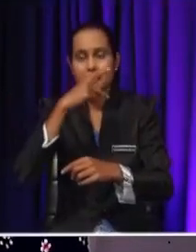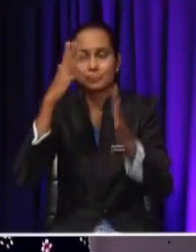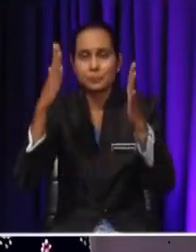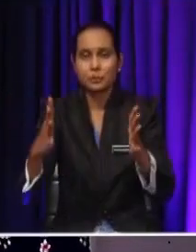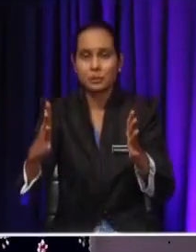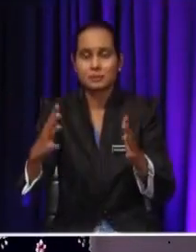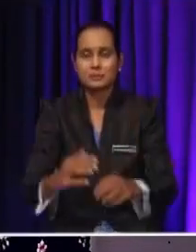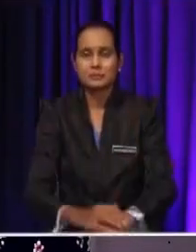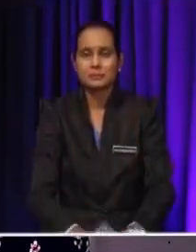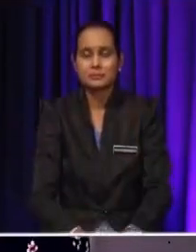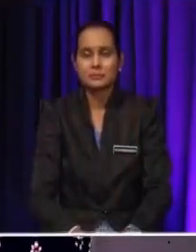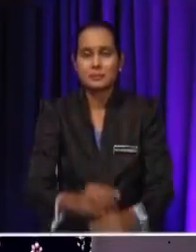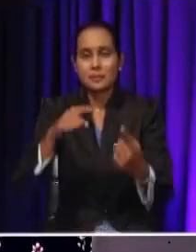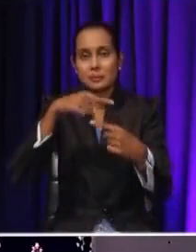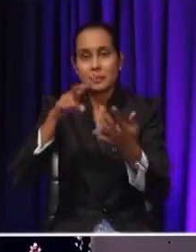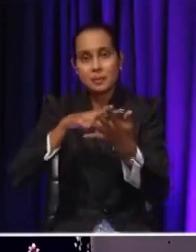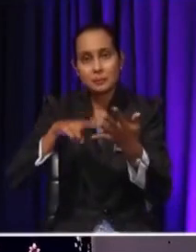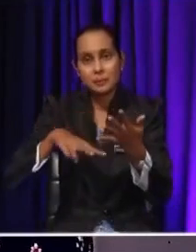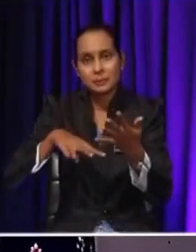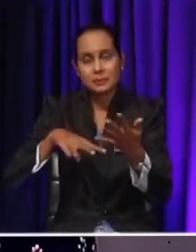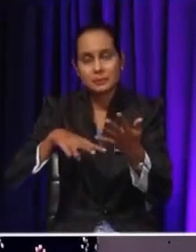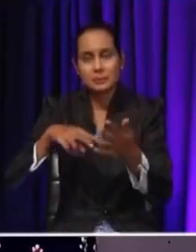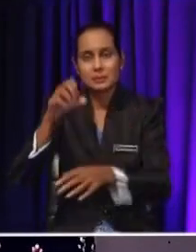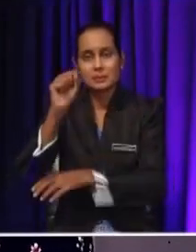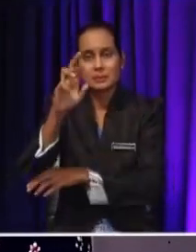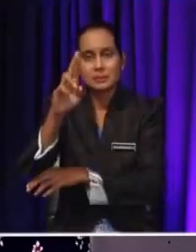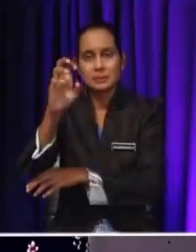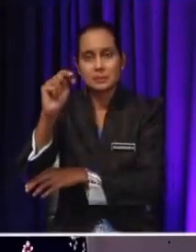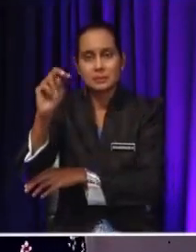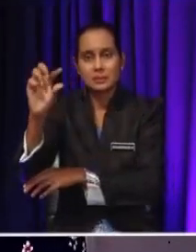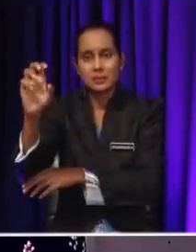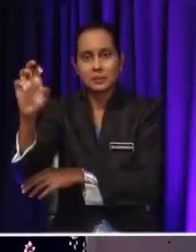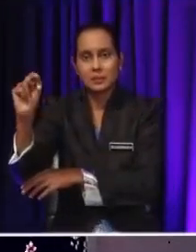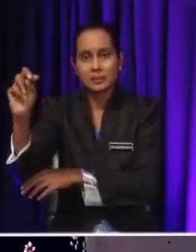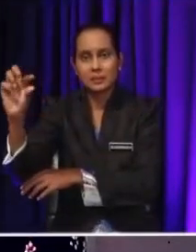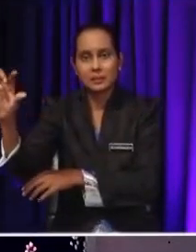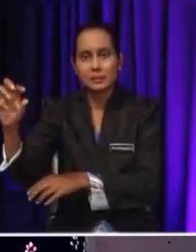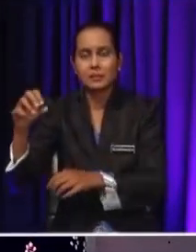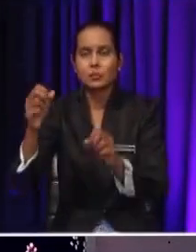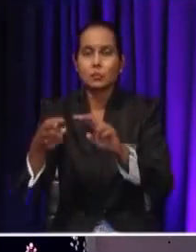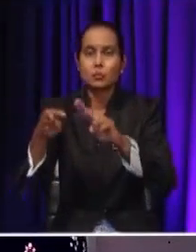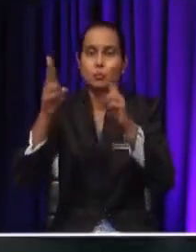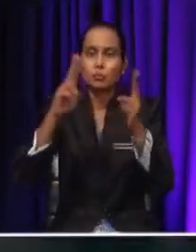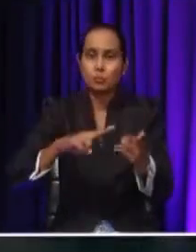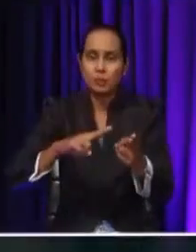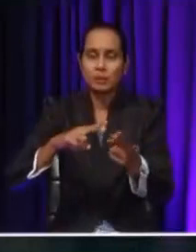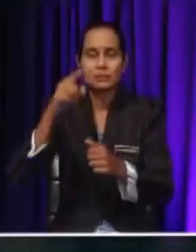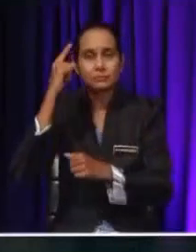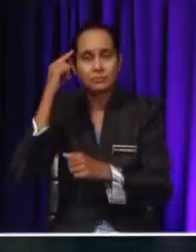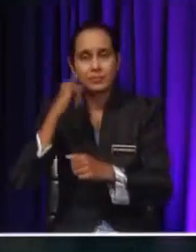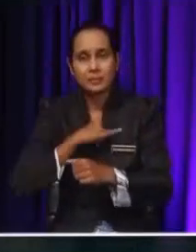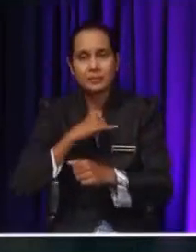Oke Baik Apabila saya membaca pemikiran saya terhadap apa yang berlaku pada zaman ini Terima kasih